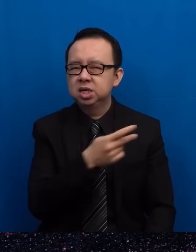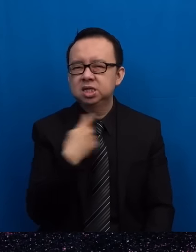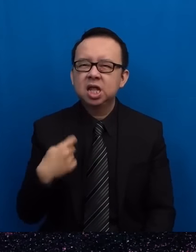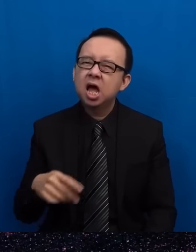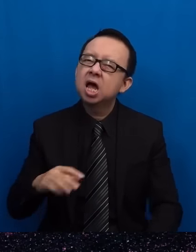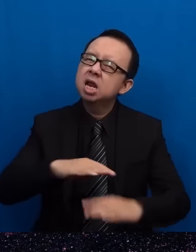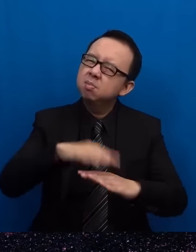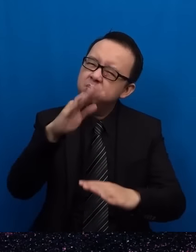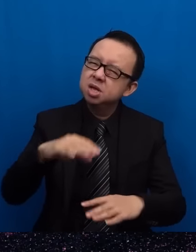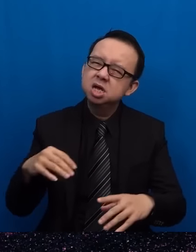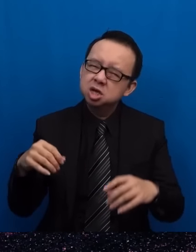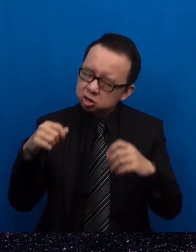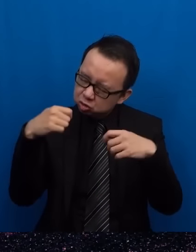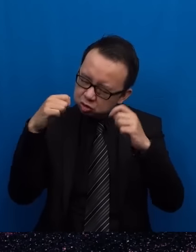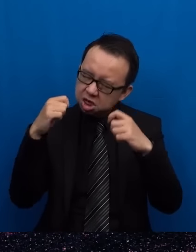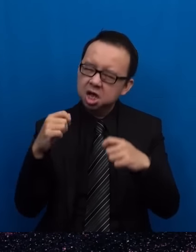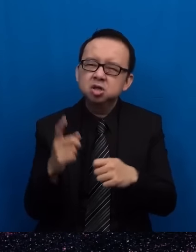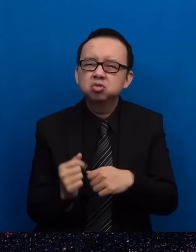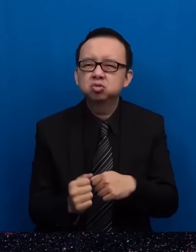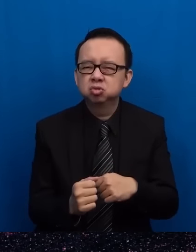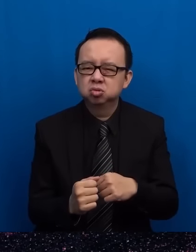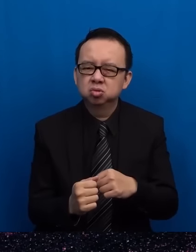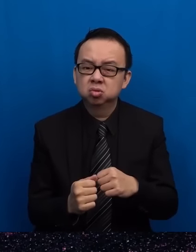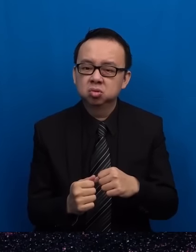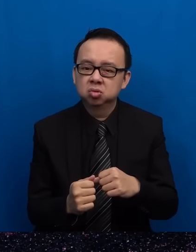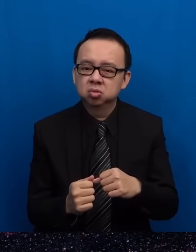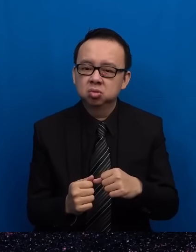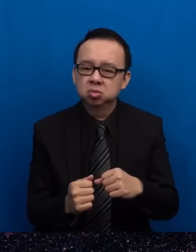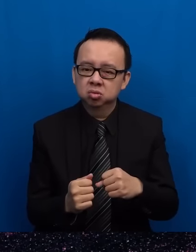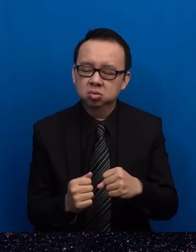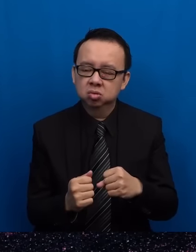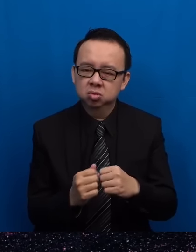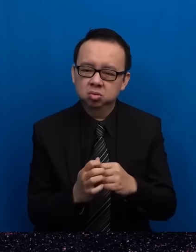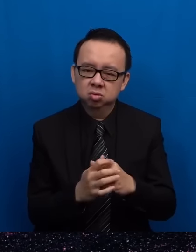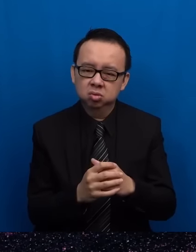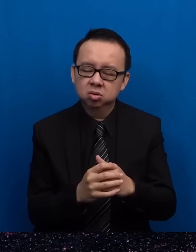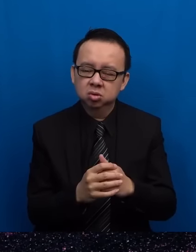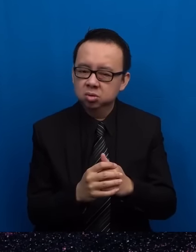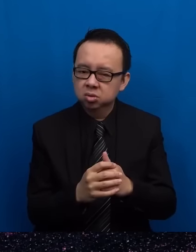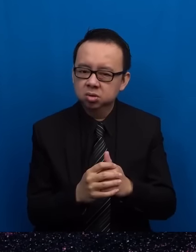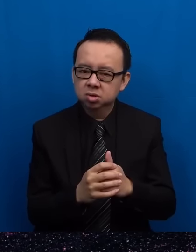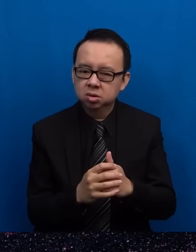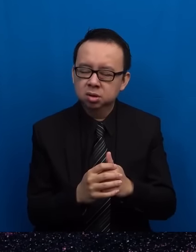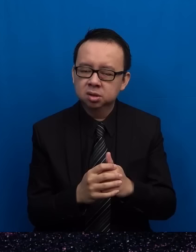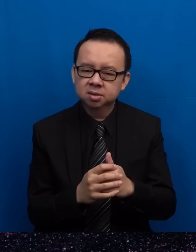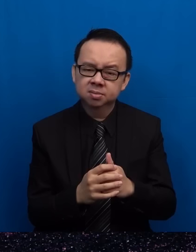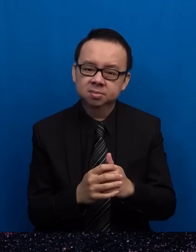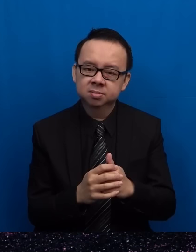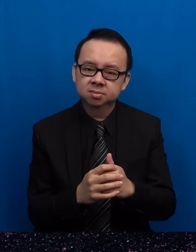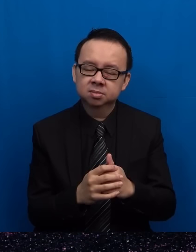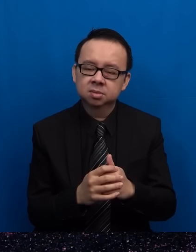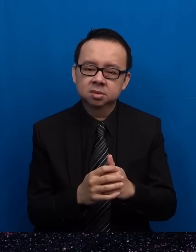7-80 itu pun penderitaan dekorasinya. Hidup di dunia ini Yesus berkata akan banyak pencobaan tapi kuatkan hatimu, aku telah